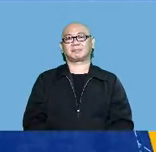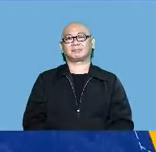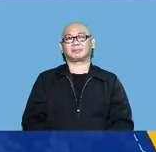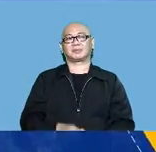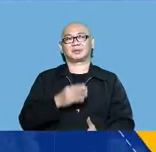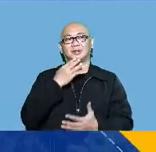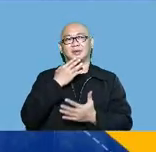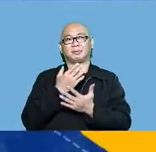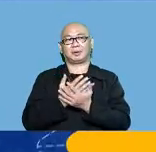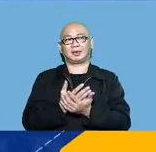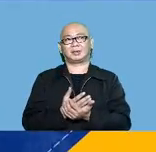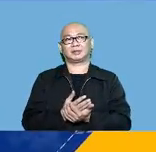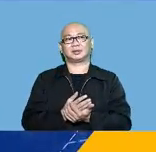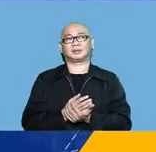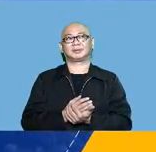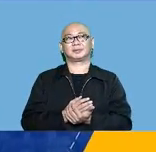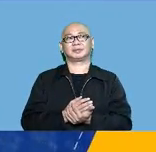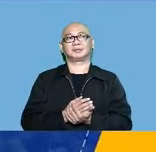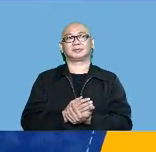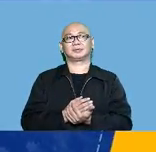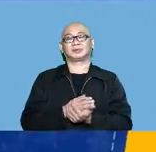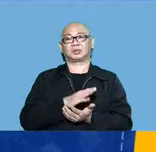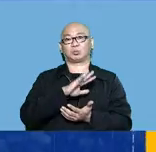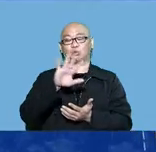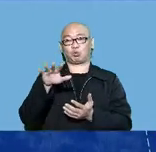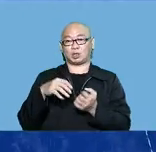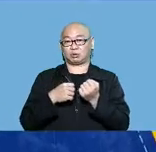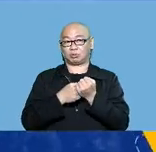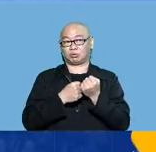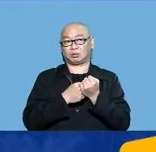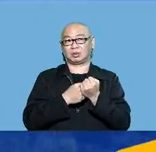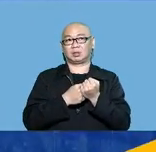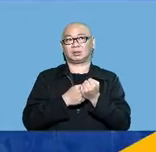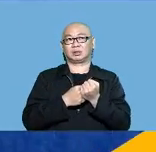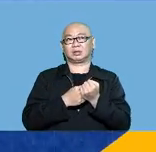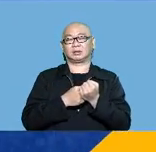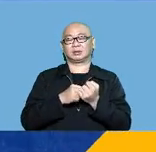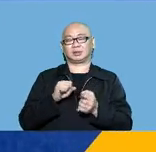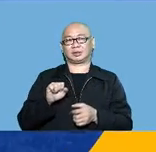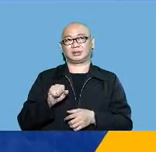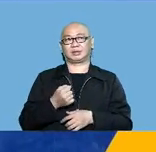Terima kasih atas semua supportnya, istriku.